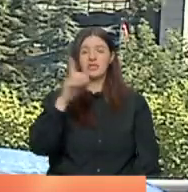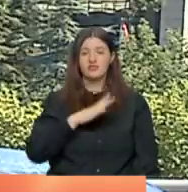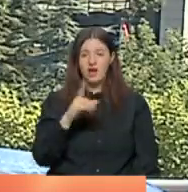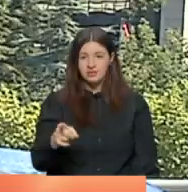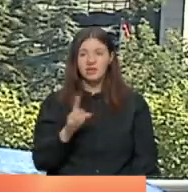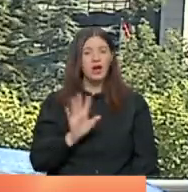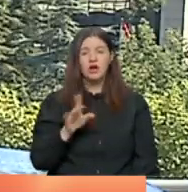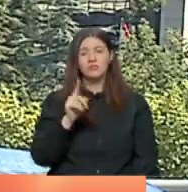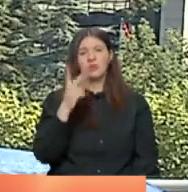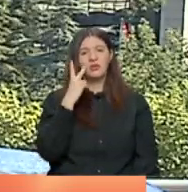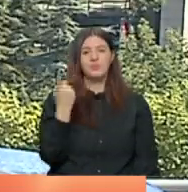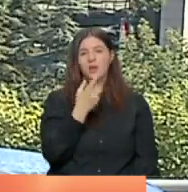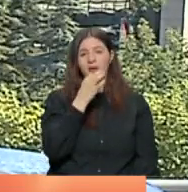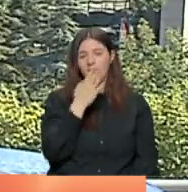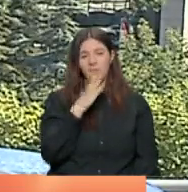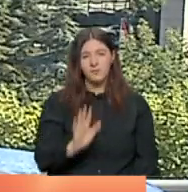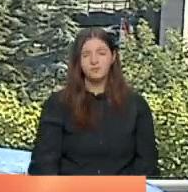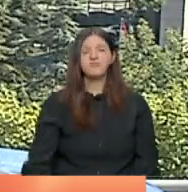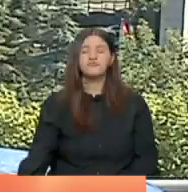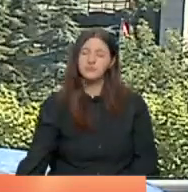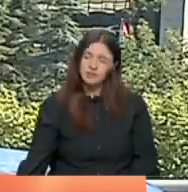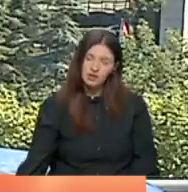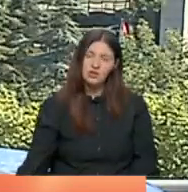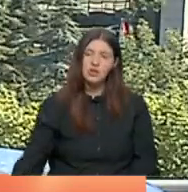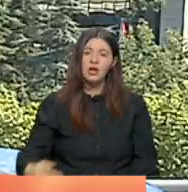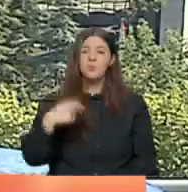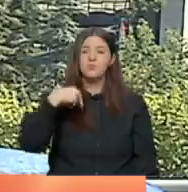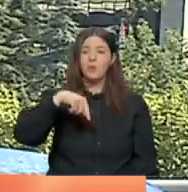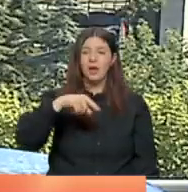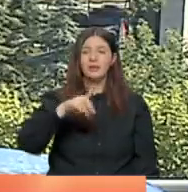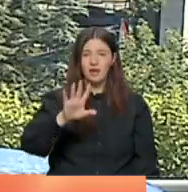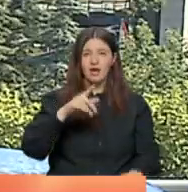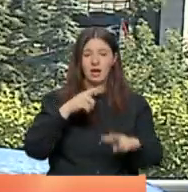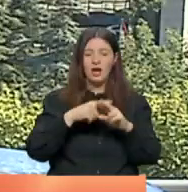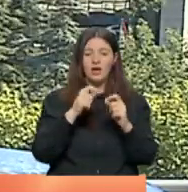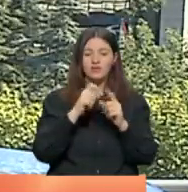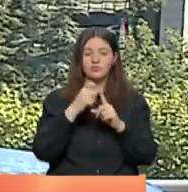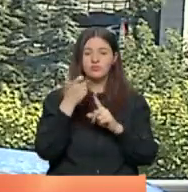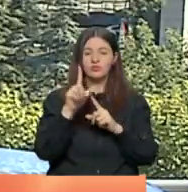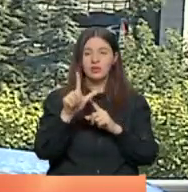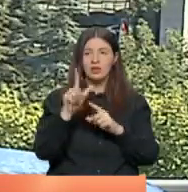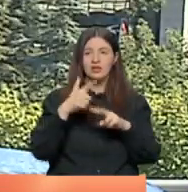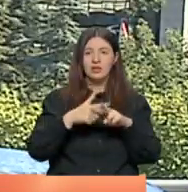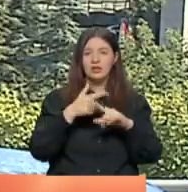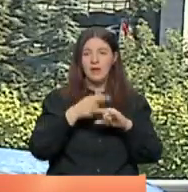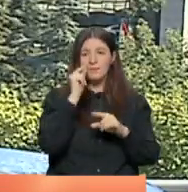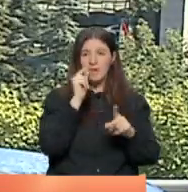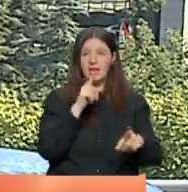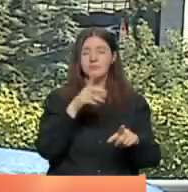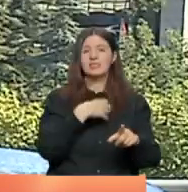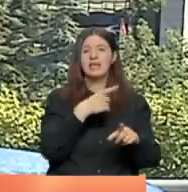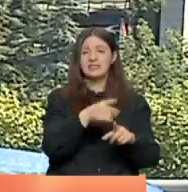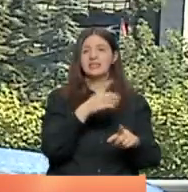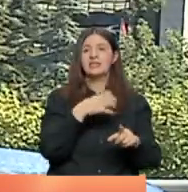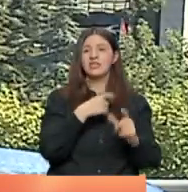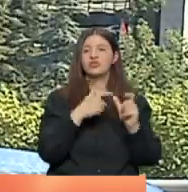vardı. Hayır, bu yönde bir haber yok. Bu arada şimdi Abdullah Bey, Abdullah Coşkun, aslında biz kendisini